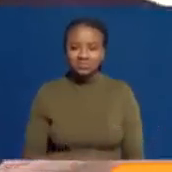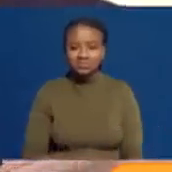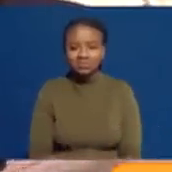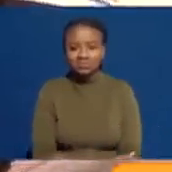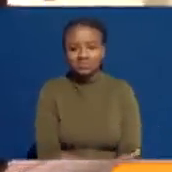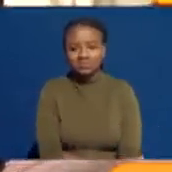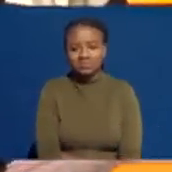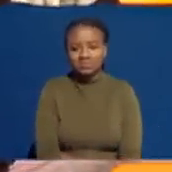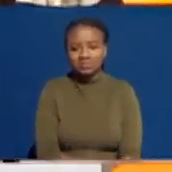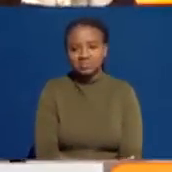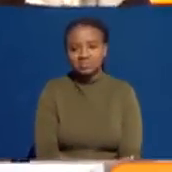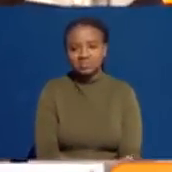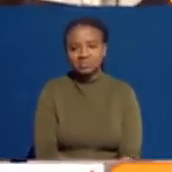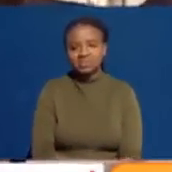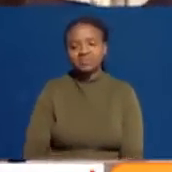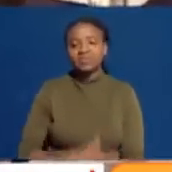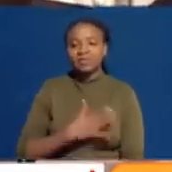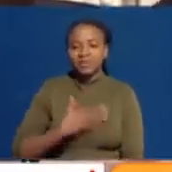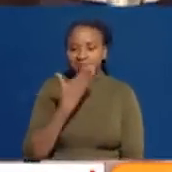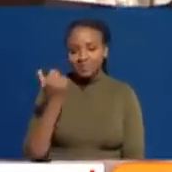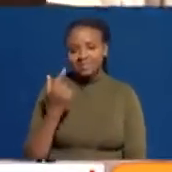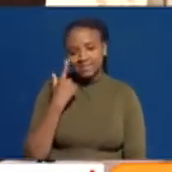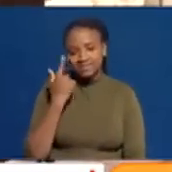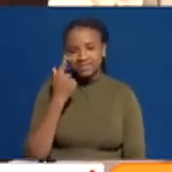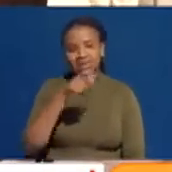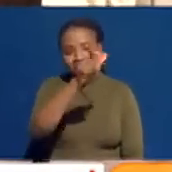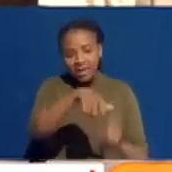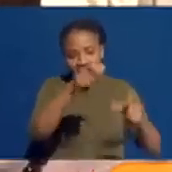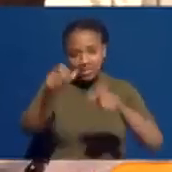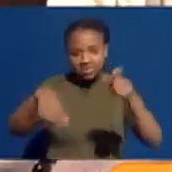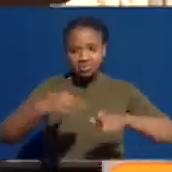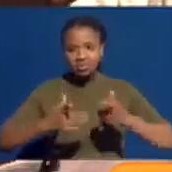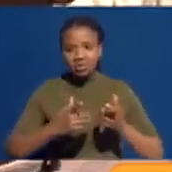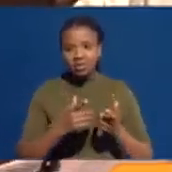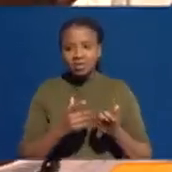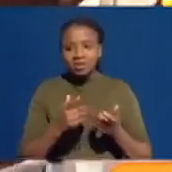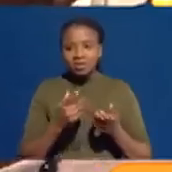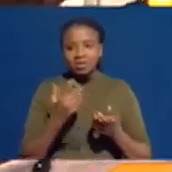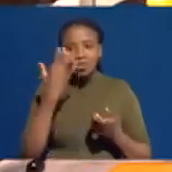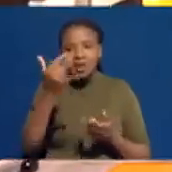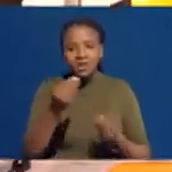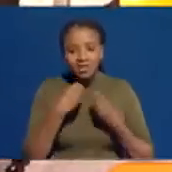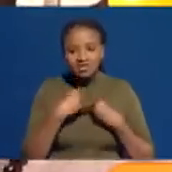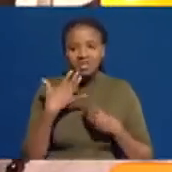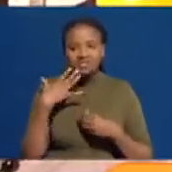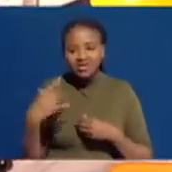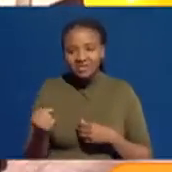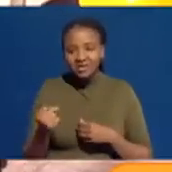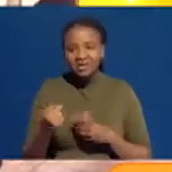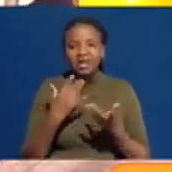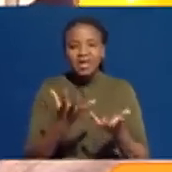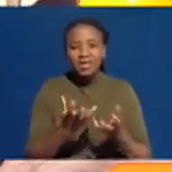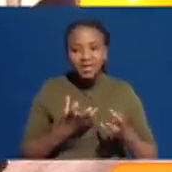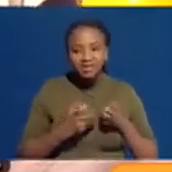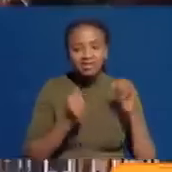Asiangalie limit, angalie at least mzazi. How you give me 500 na yet nahitaji